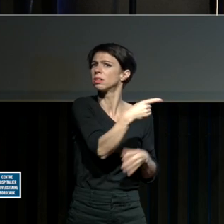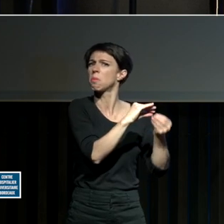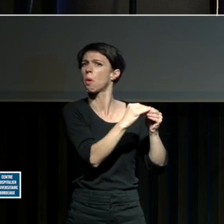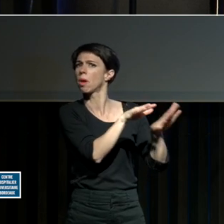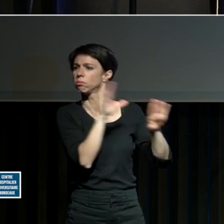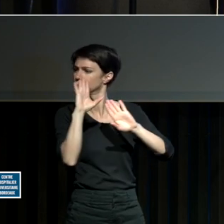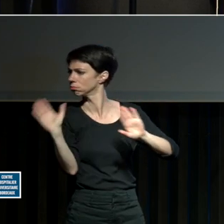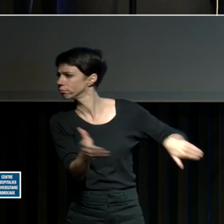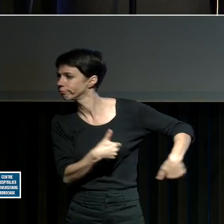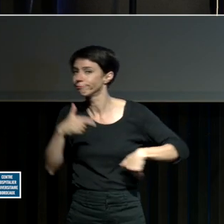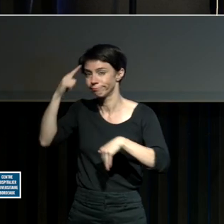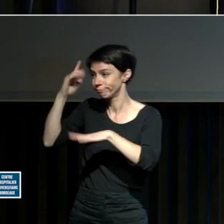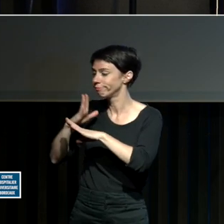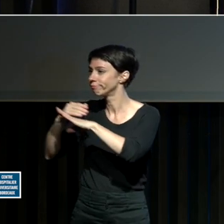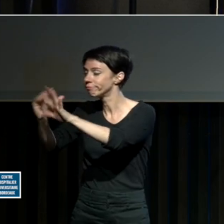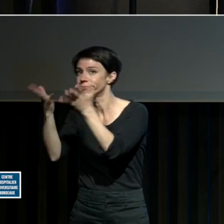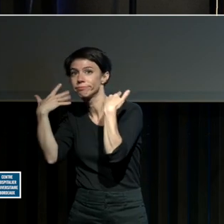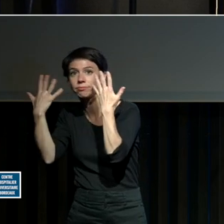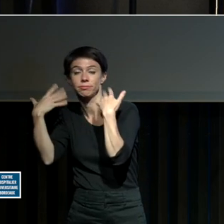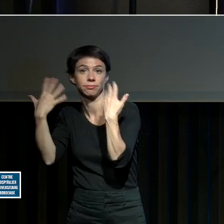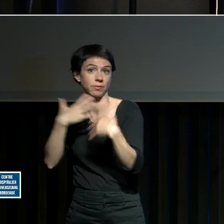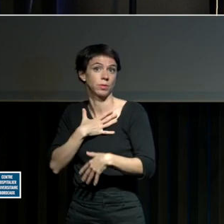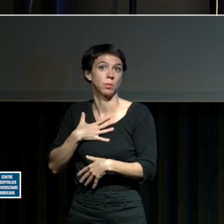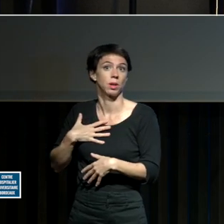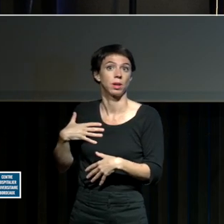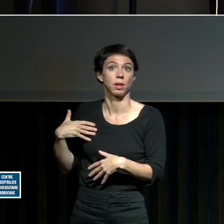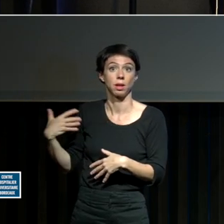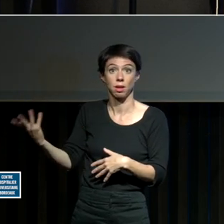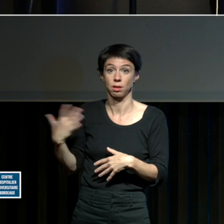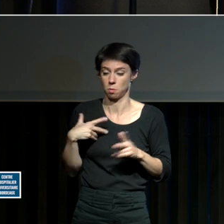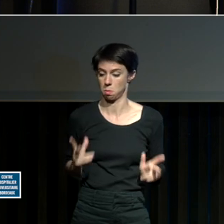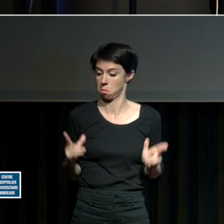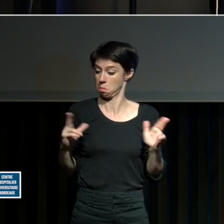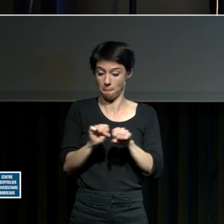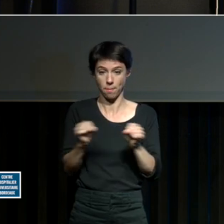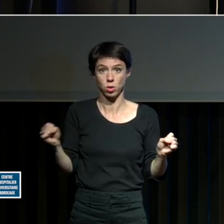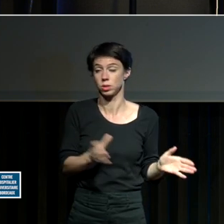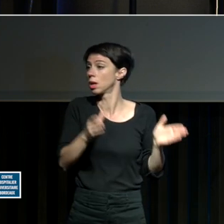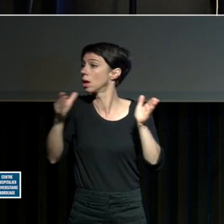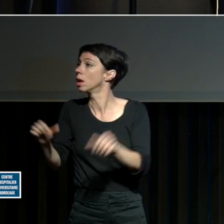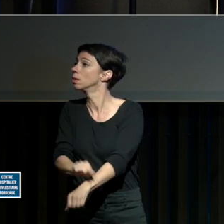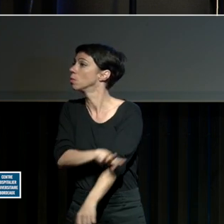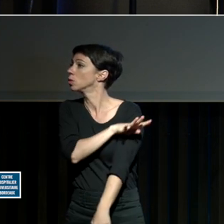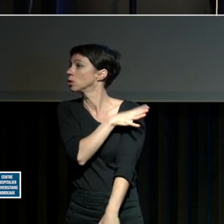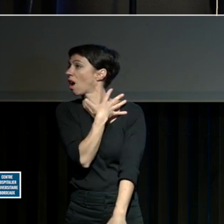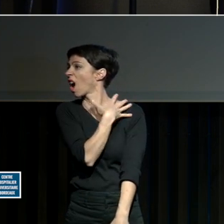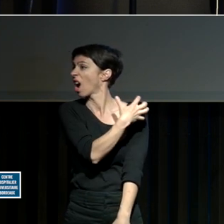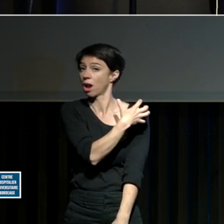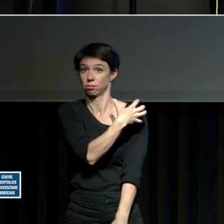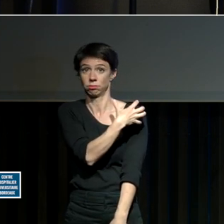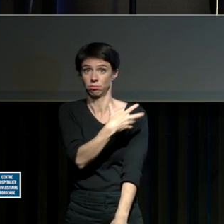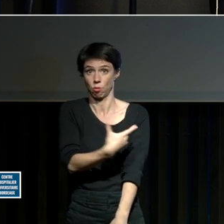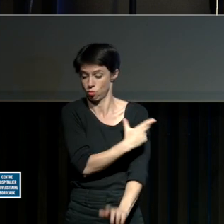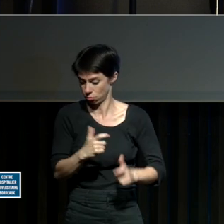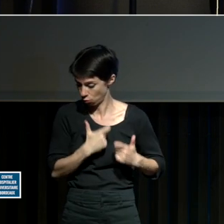et constituer, à un moment donné de la vie d'une personne, des stratégies de régulation des émotions négatives et, on l'a vu, un